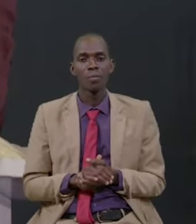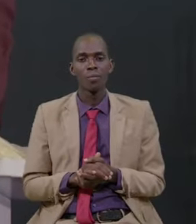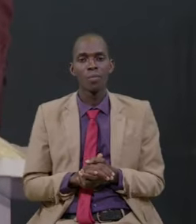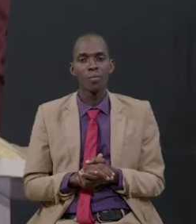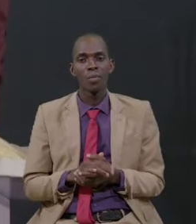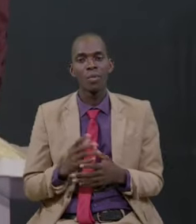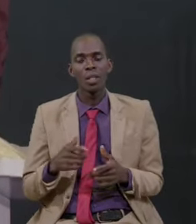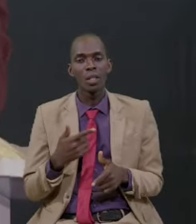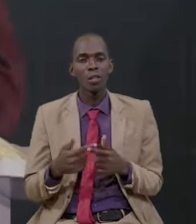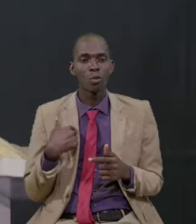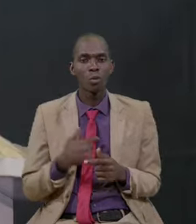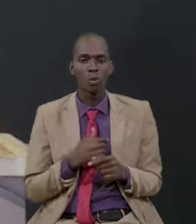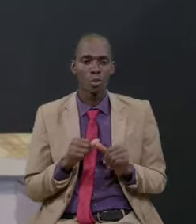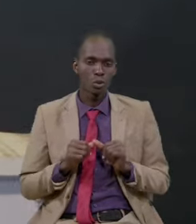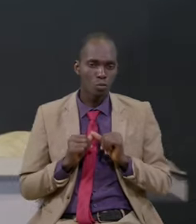Et nous allons continuer à le faire.